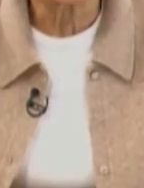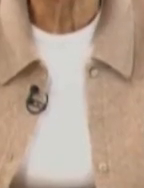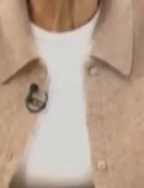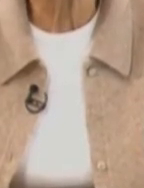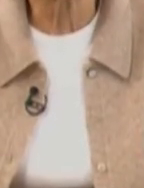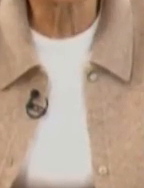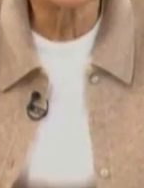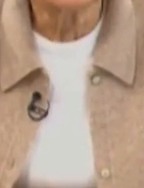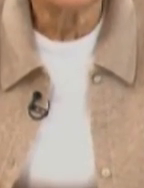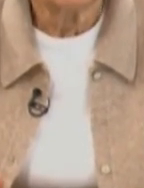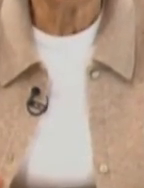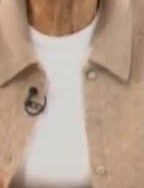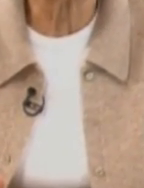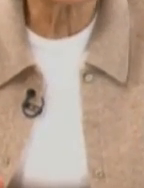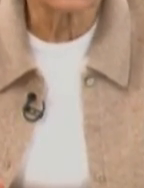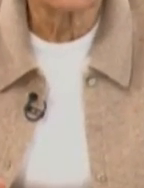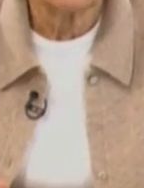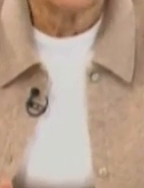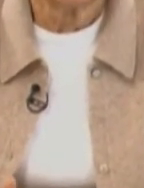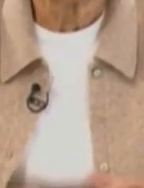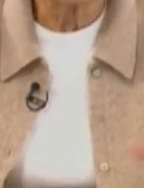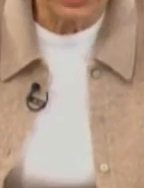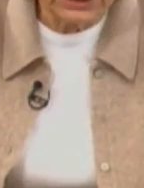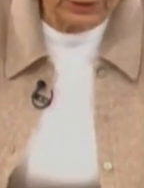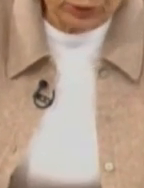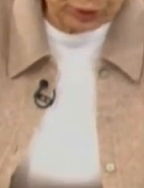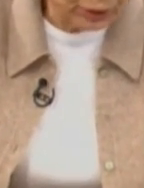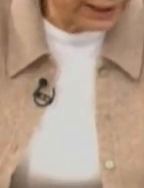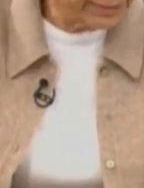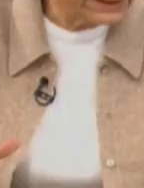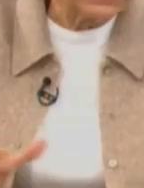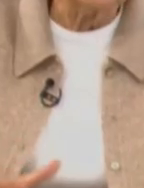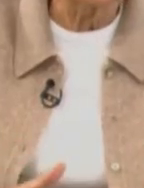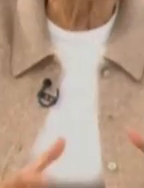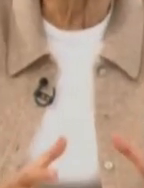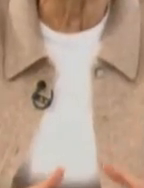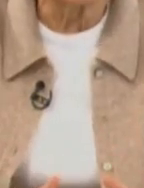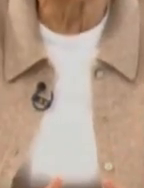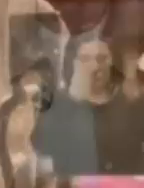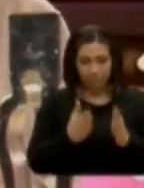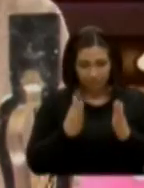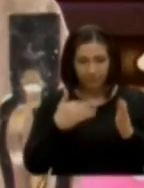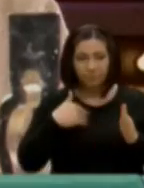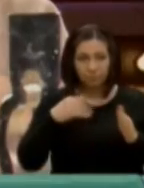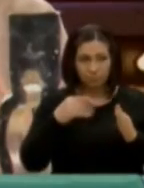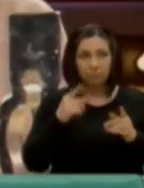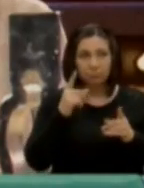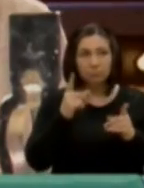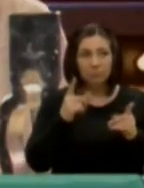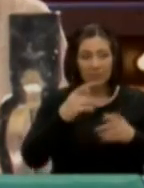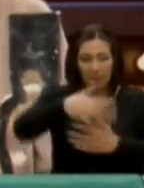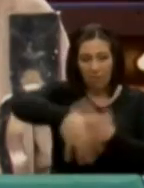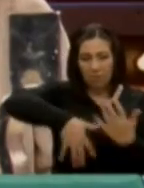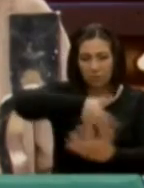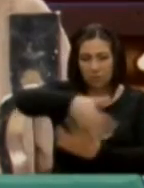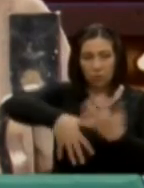Diyarbakır, Elazığ, Malatya. Bunların üçünden ben temin ettiğim bademi bir karma